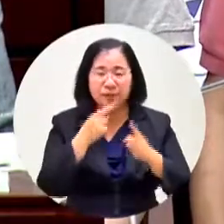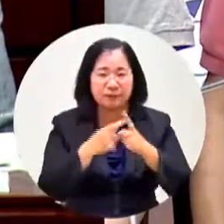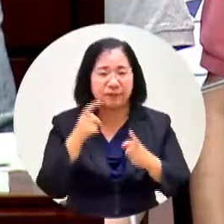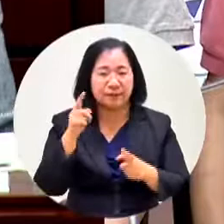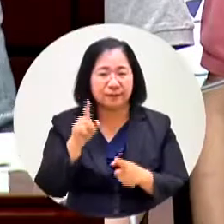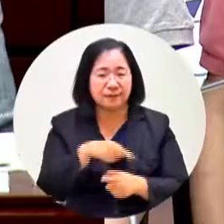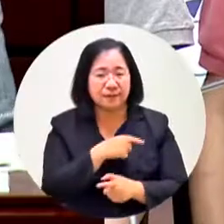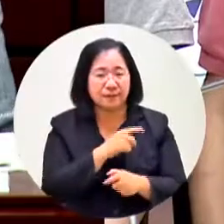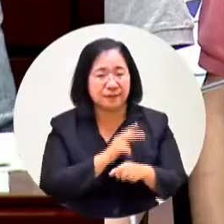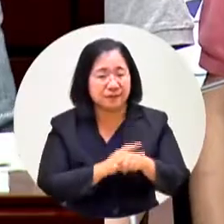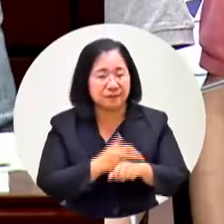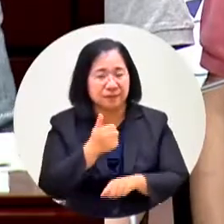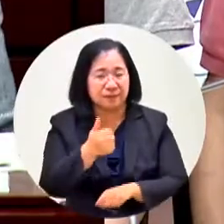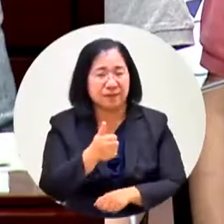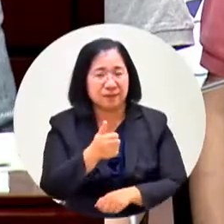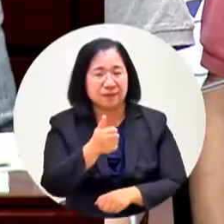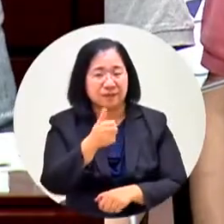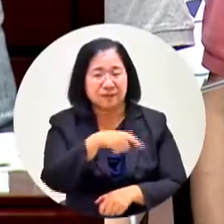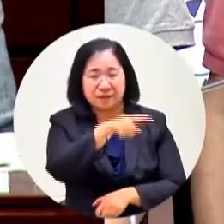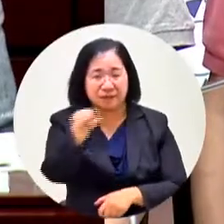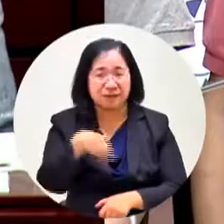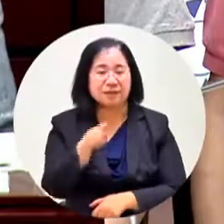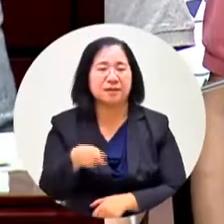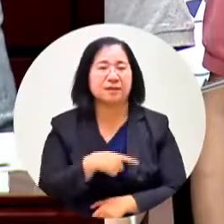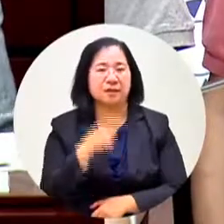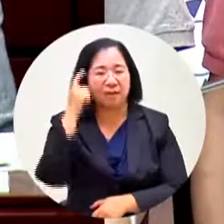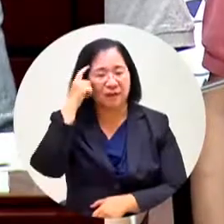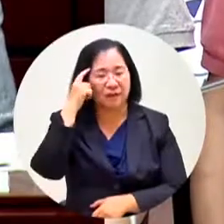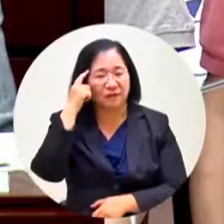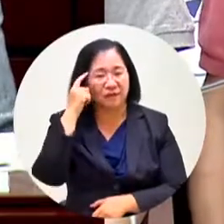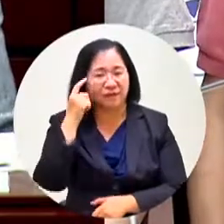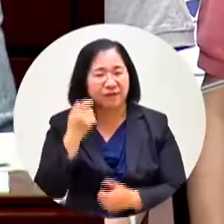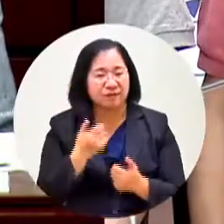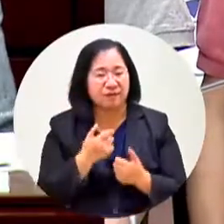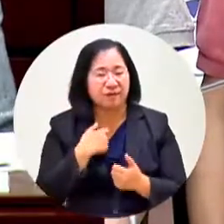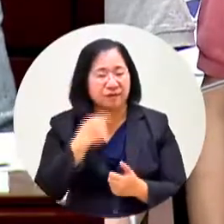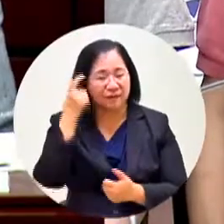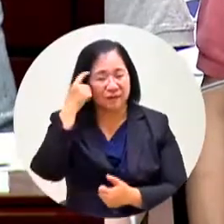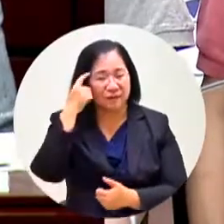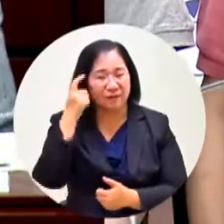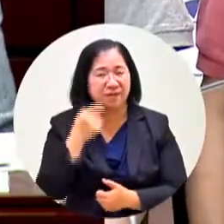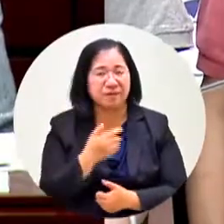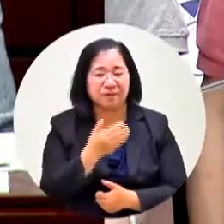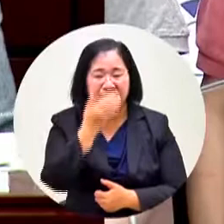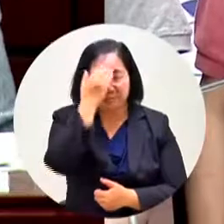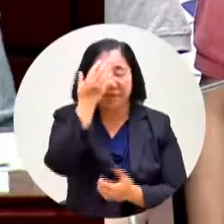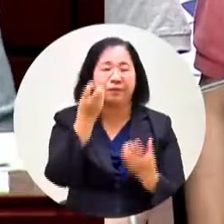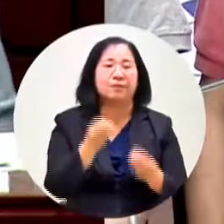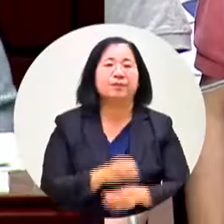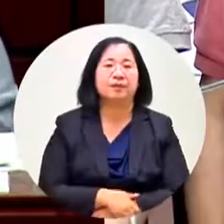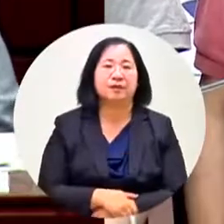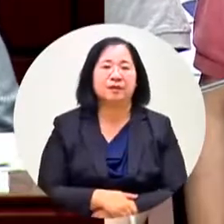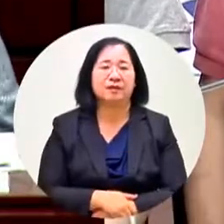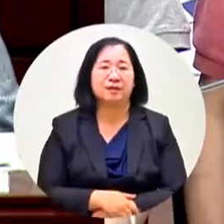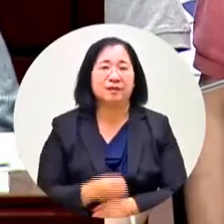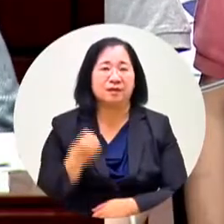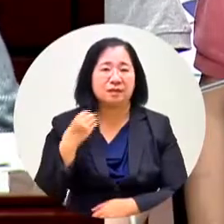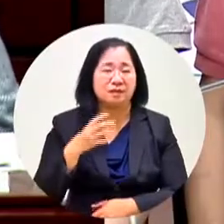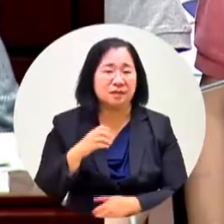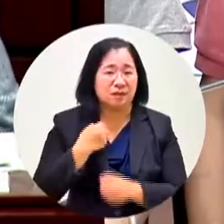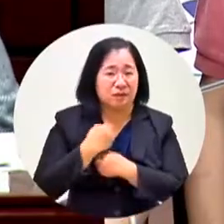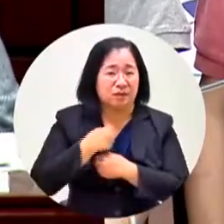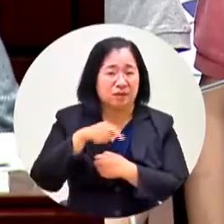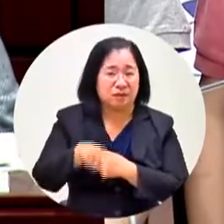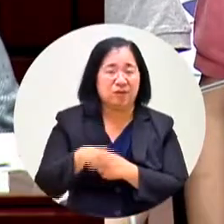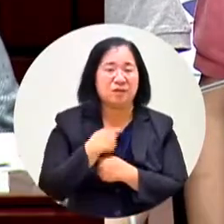推动，而且我们还要主动帮这些厂商这些管理人才来想怎么样让他们衣食无没